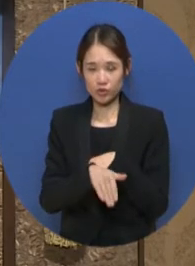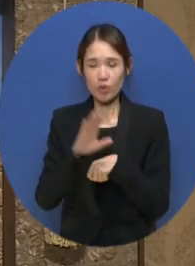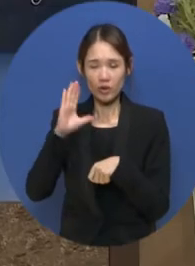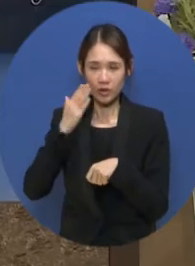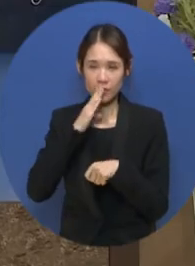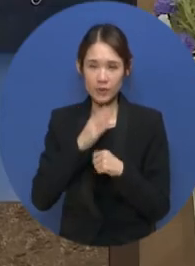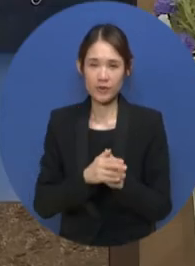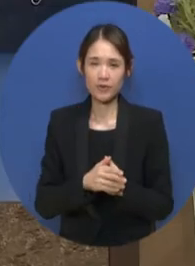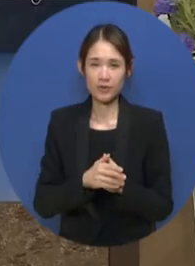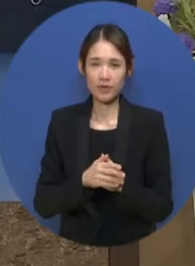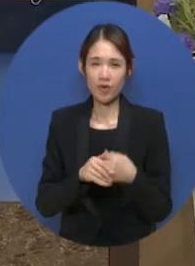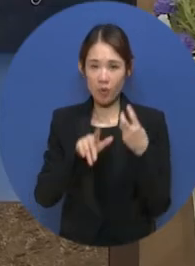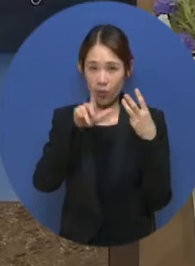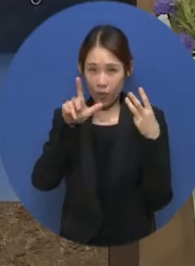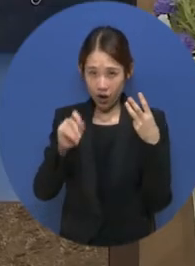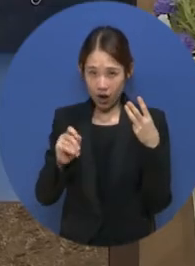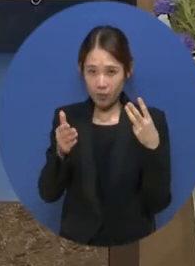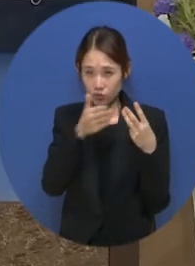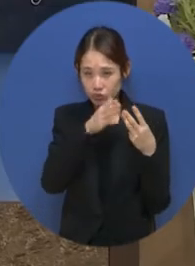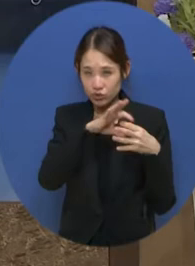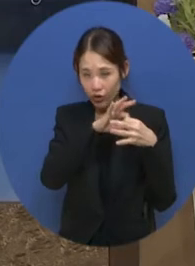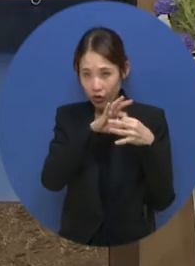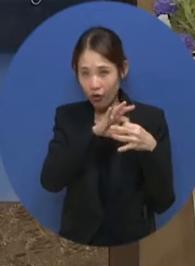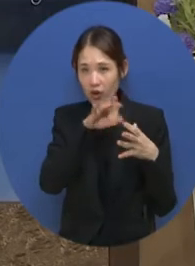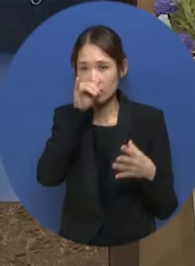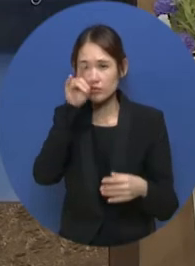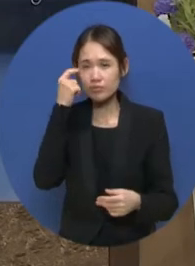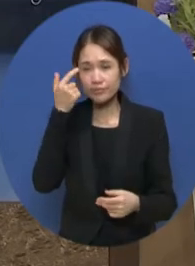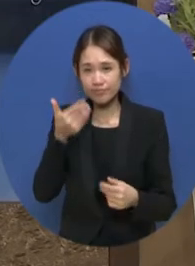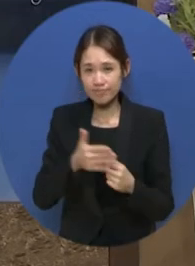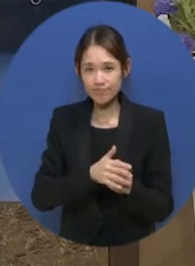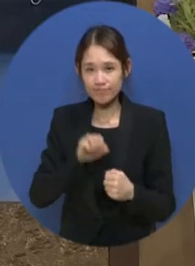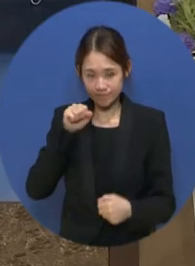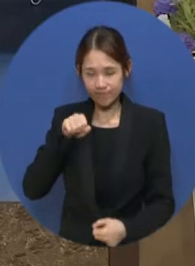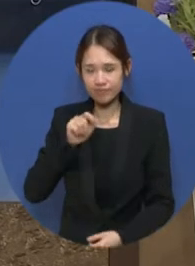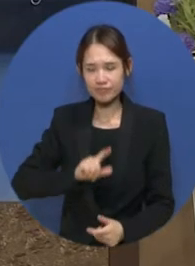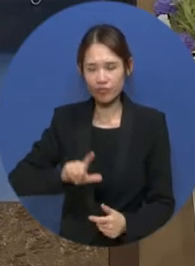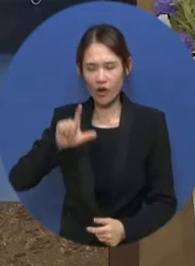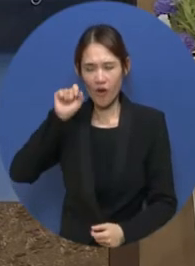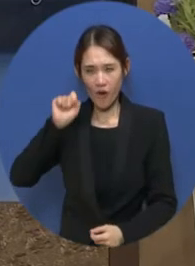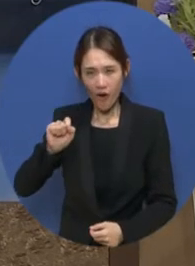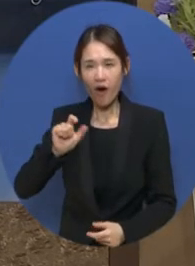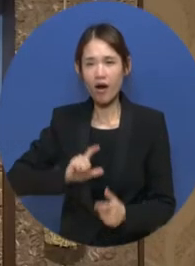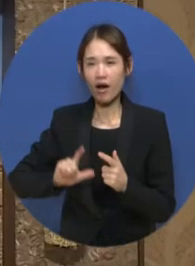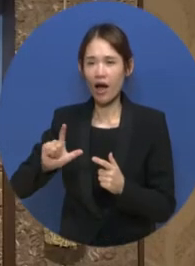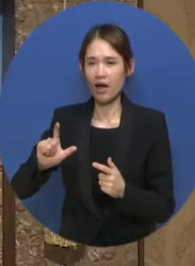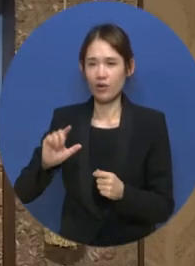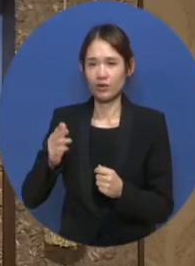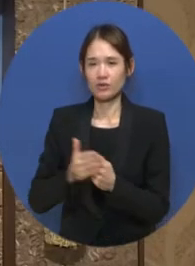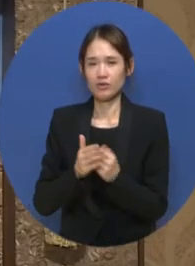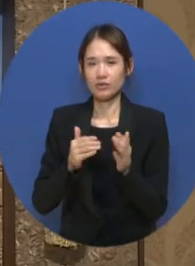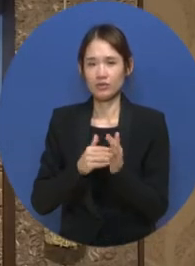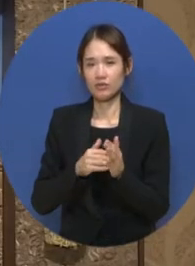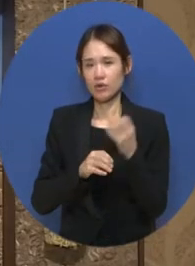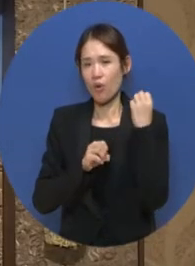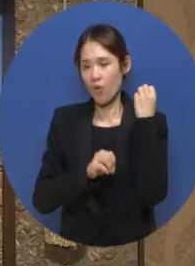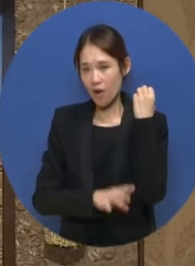아 올해 3월부터 이제 그렇게 연계가 되게 조금 더 강화 가 됐습니다 그래서 기존에는